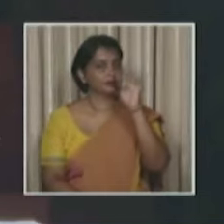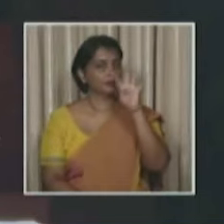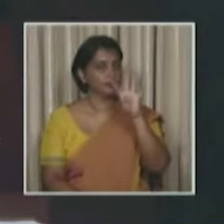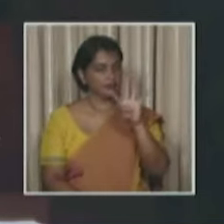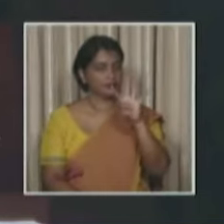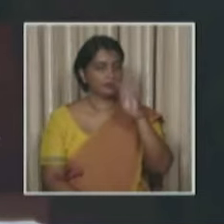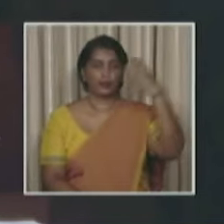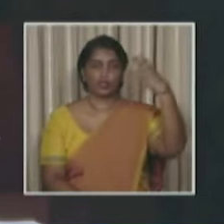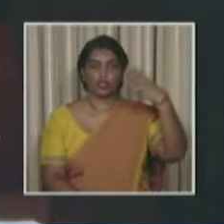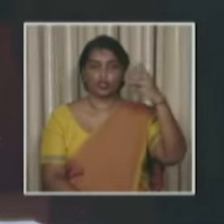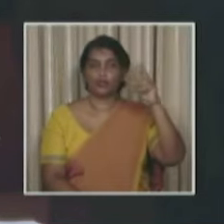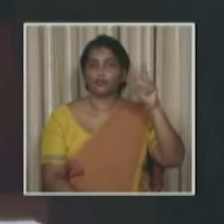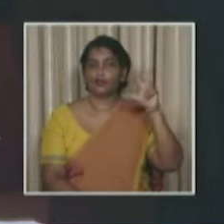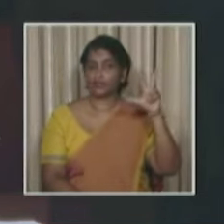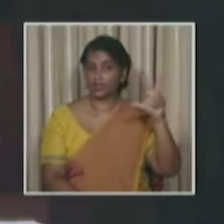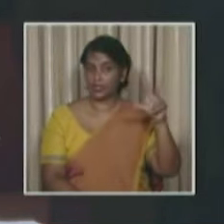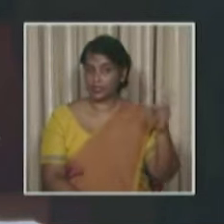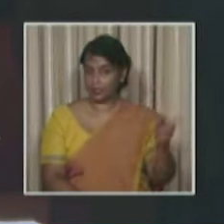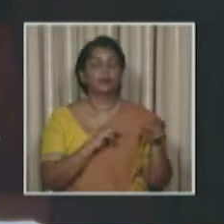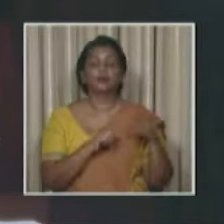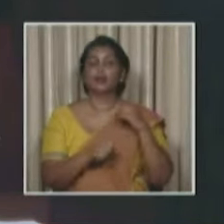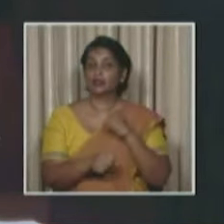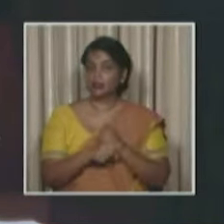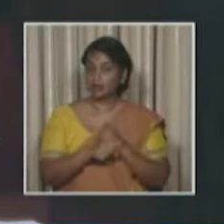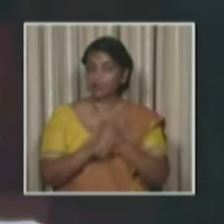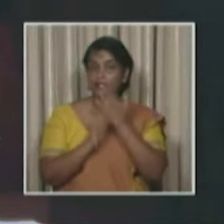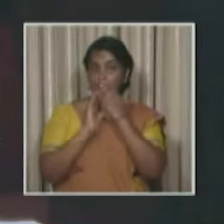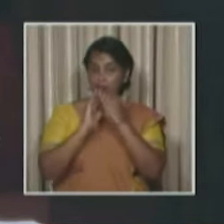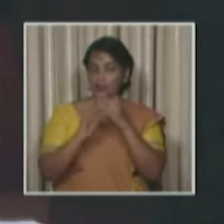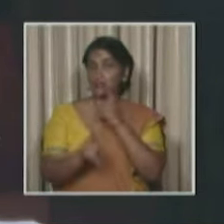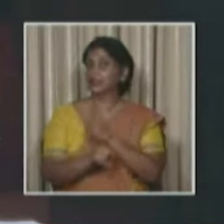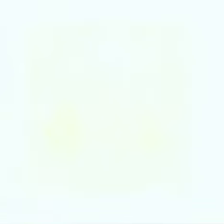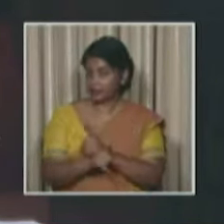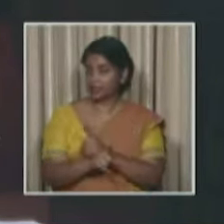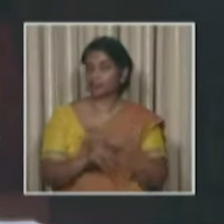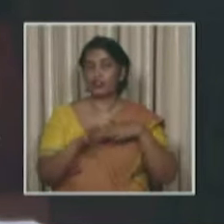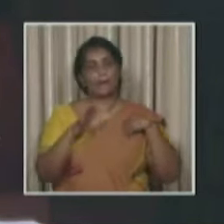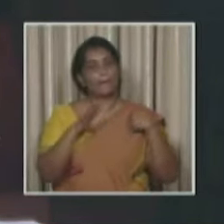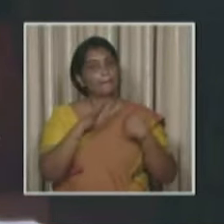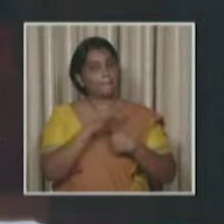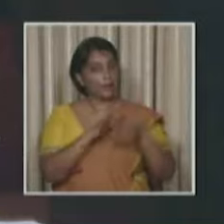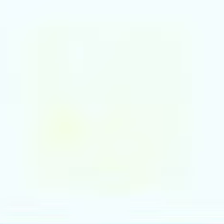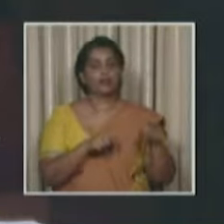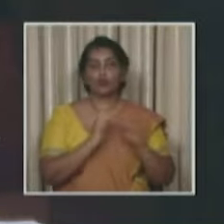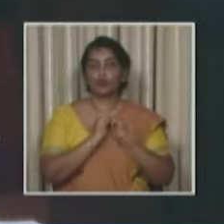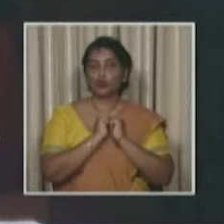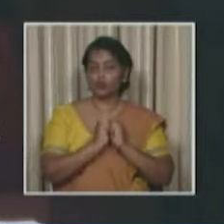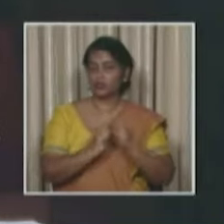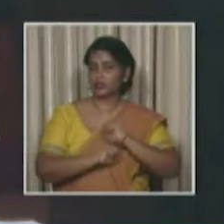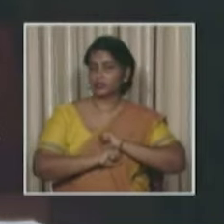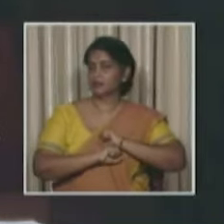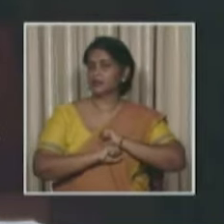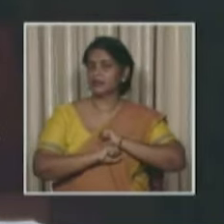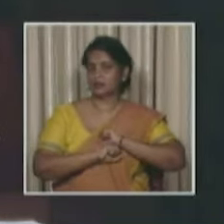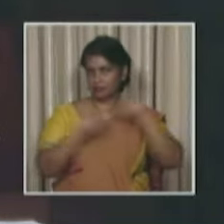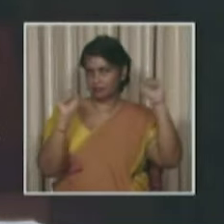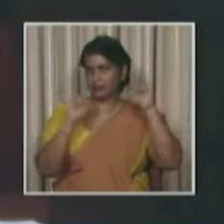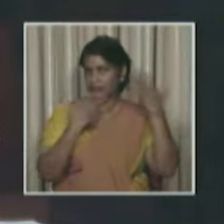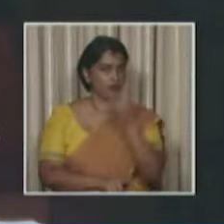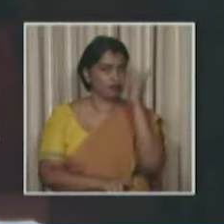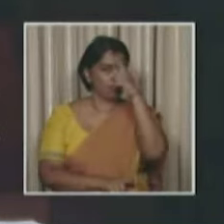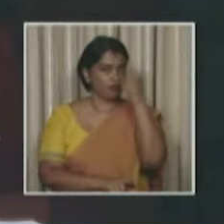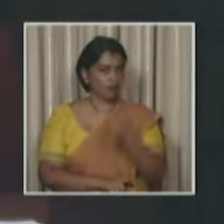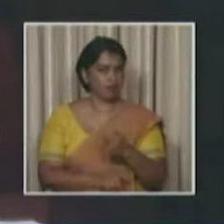දෙදස් විසිහතරයි තුනයි විසිආටවැනි දින රජයේ පාසල්වල ගුරුවරුන් සහ විදුහල්පතිවරුන් වෘත්තීය ක්‍රියාමාර්ගයකට